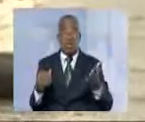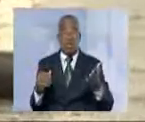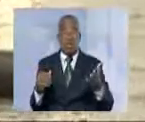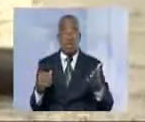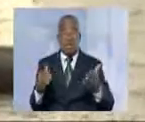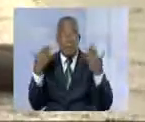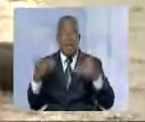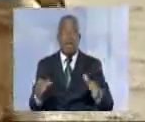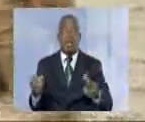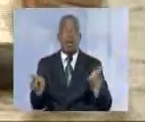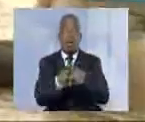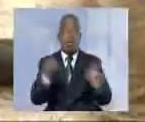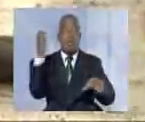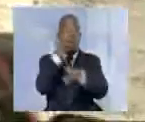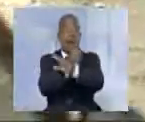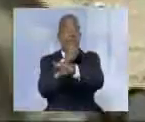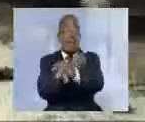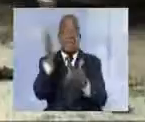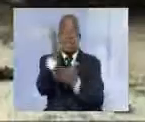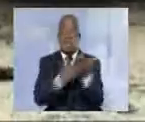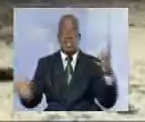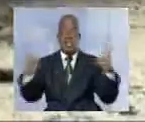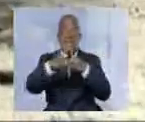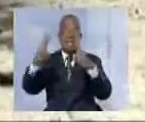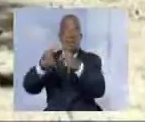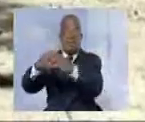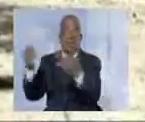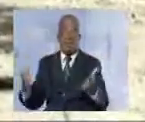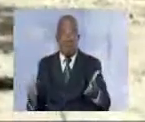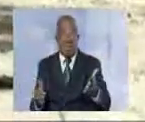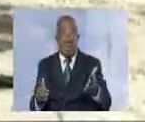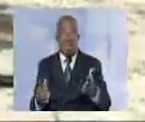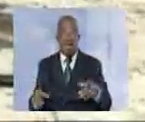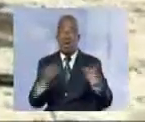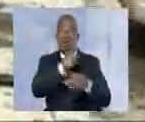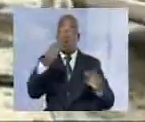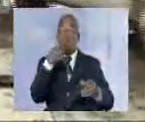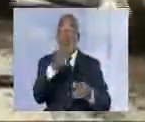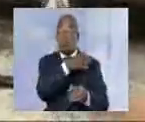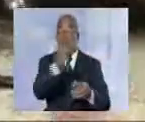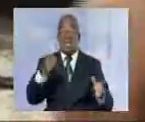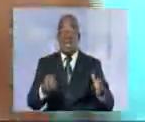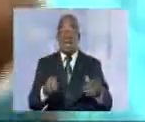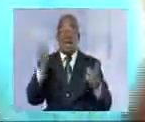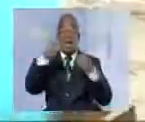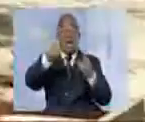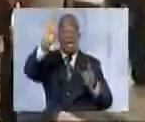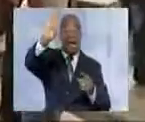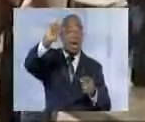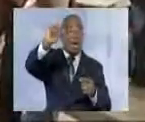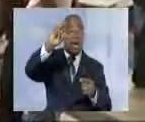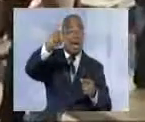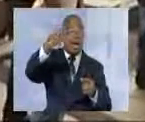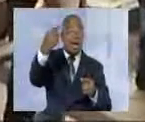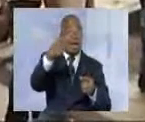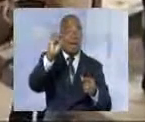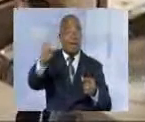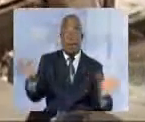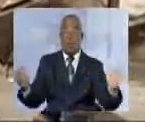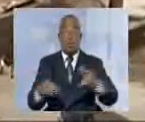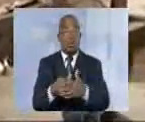à Abidjan, certaines villes de l'intérieur se sont également illustrées. On signale même des vols d'une à Bangolo et à Mbengue dans le nord du